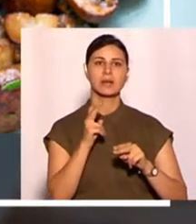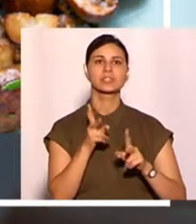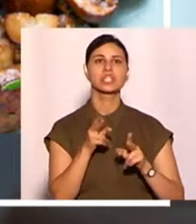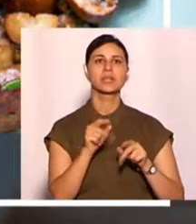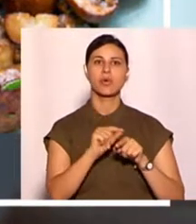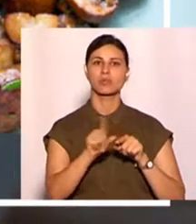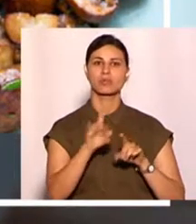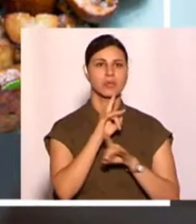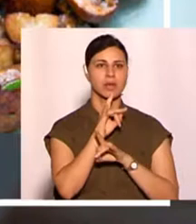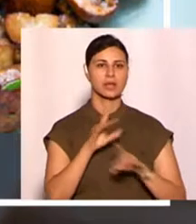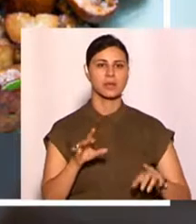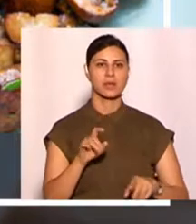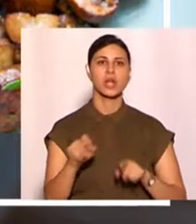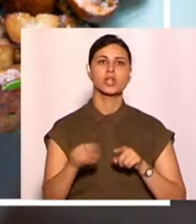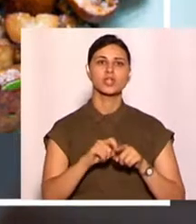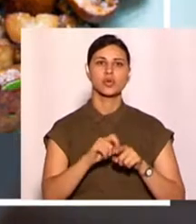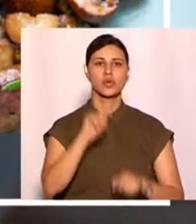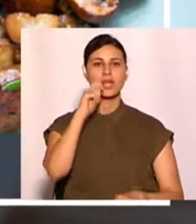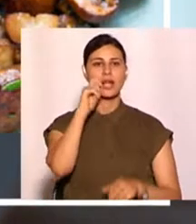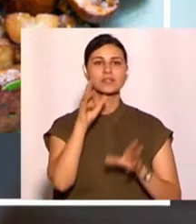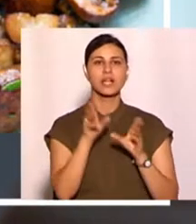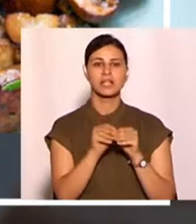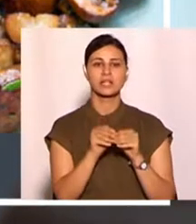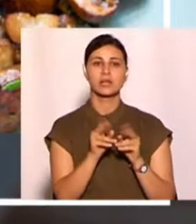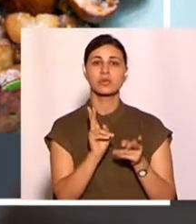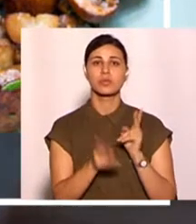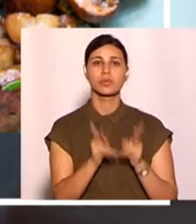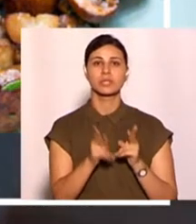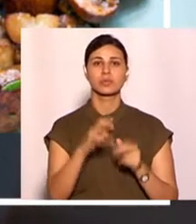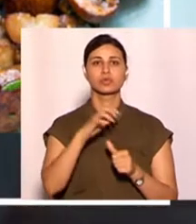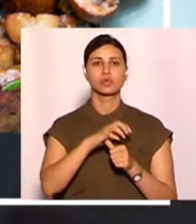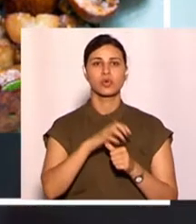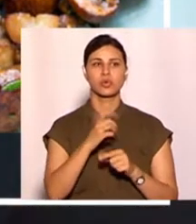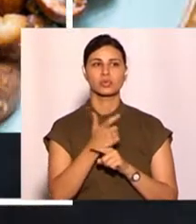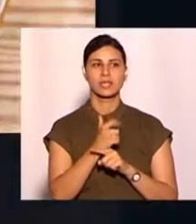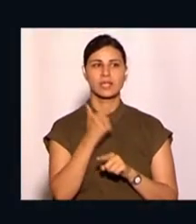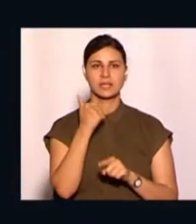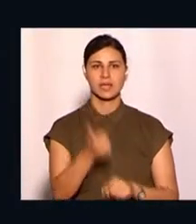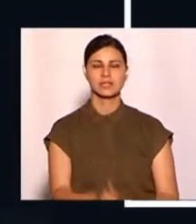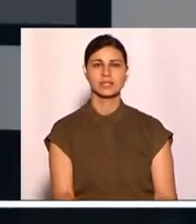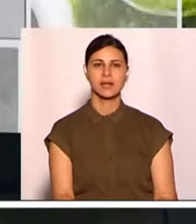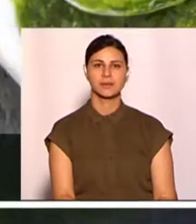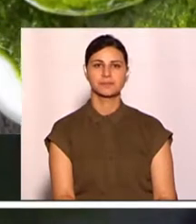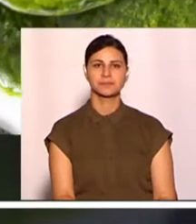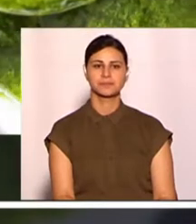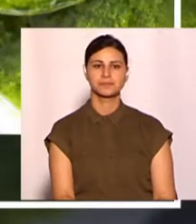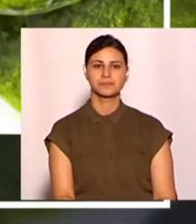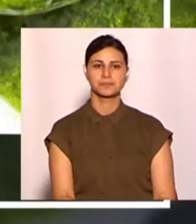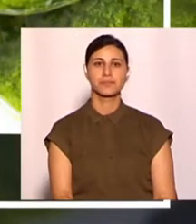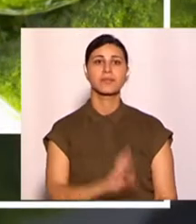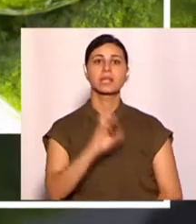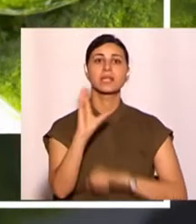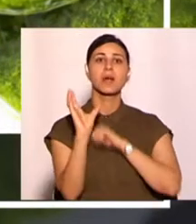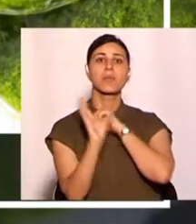პროცესს. ნიორთან და ხახვთან ერთად მომზადებული სოკო საუკეთესო კომბინაციაა. და